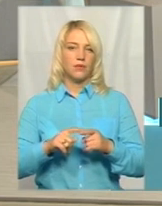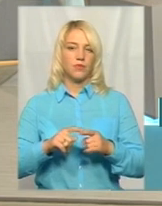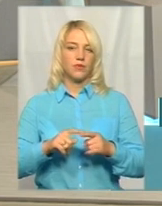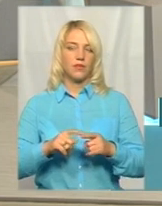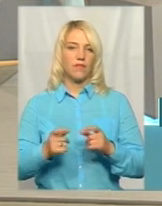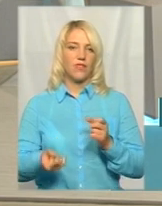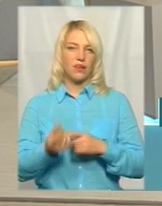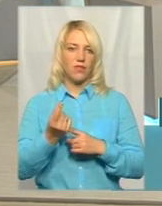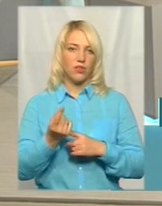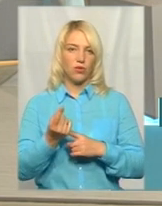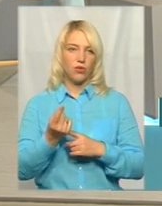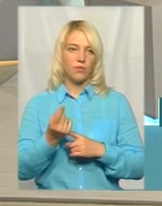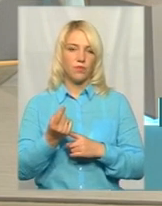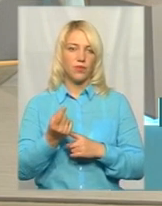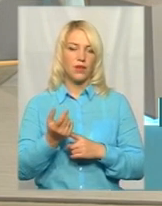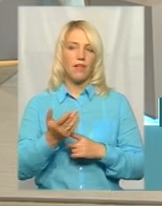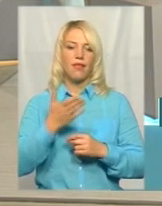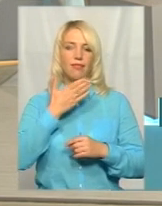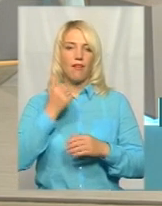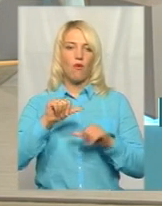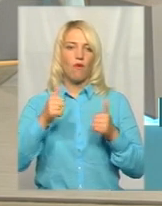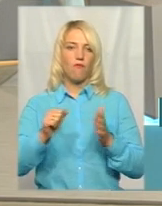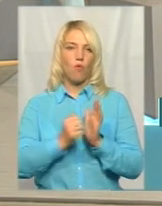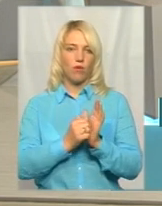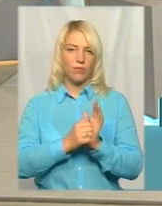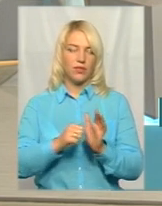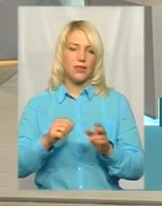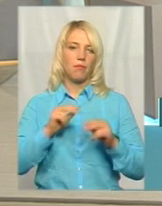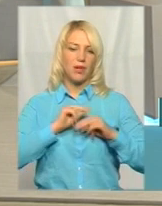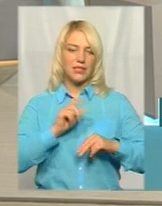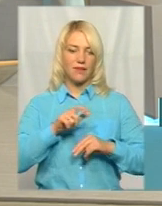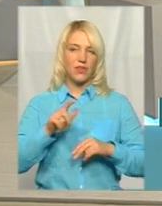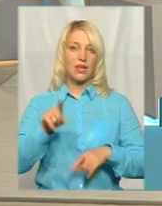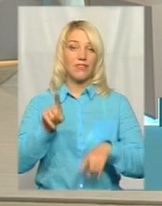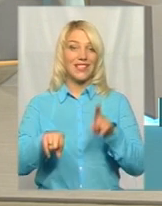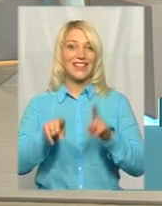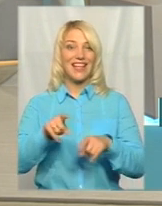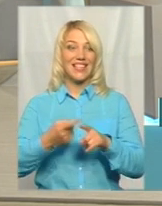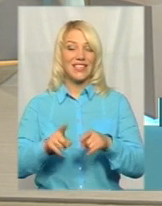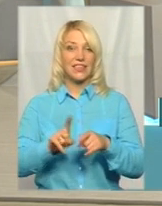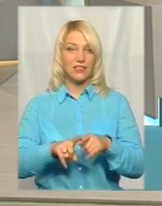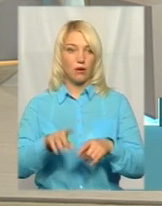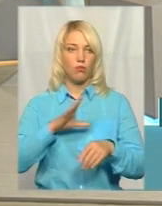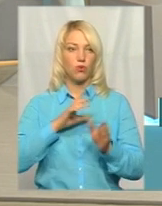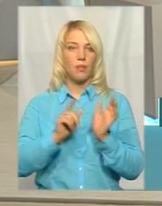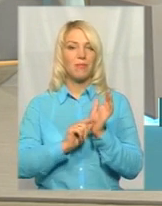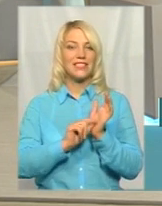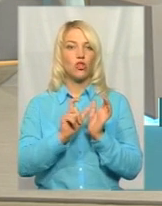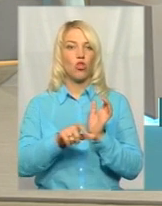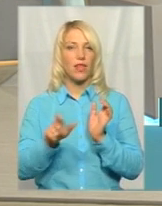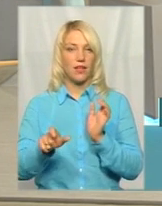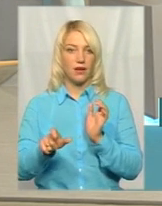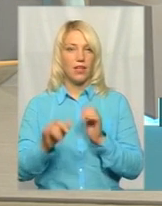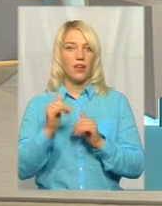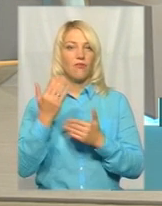заходу виявлено неоформлених працівників, і деякі з цих працівників якраз були пенсійного віку і сказали,